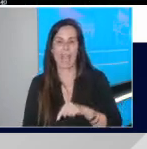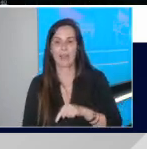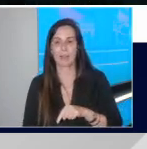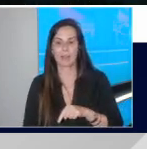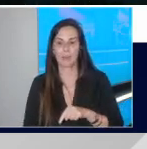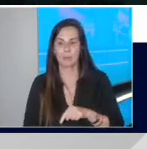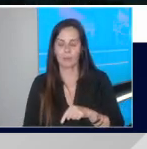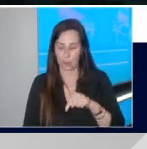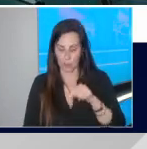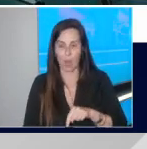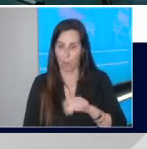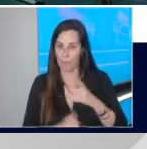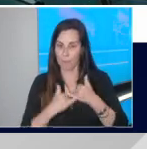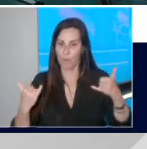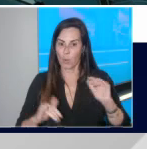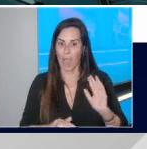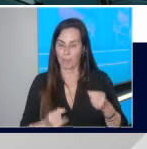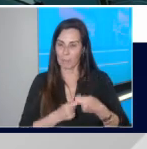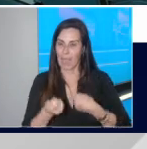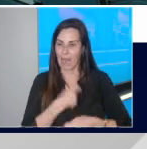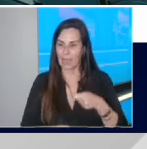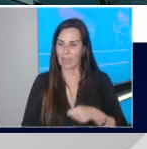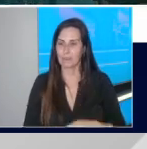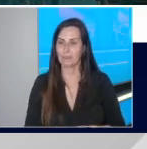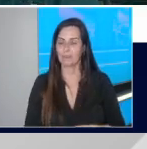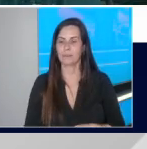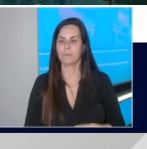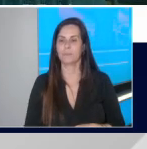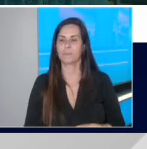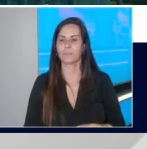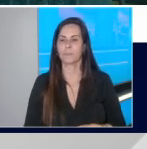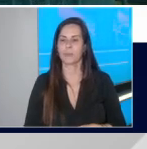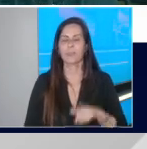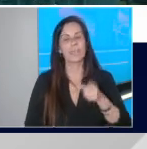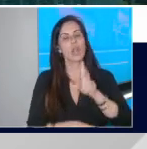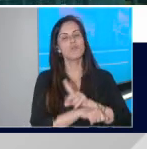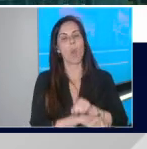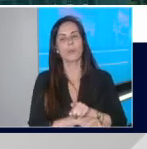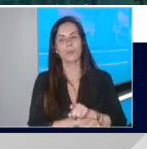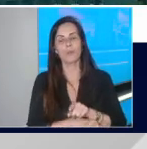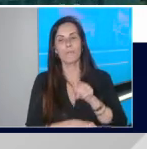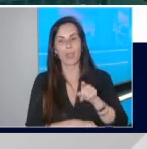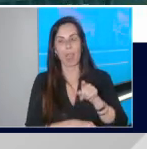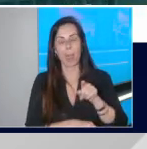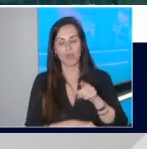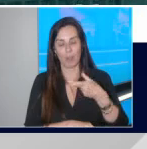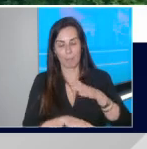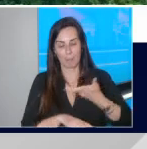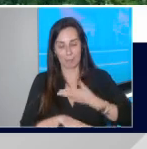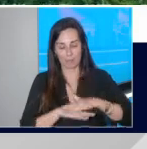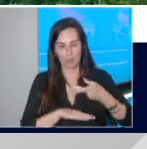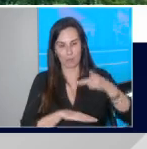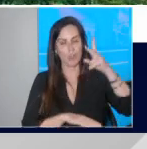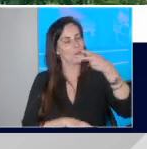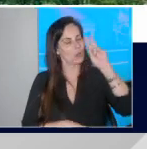שהיא מדינה מאוד מפותחת מבחינה כלכלית. אז... אתה צריך לשמר את זה, וככל שאתה עולה יותר למעלה,